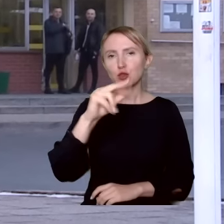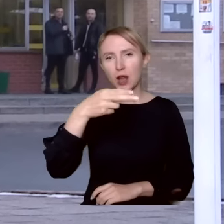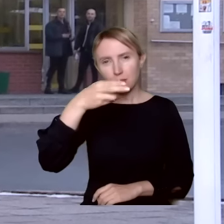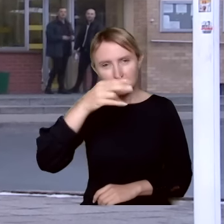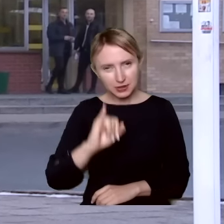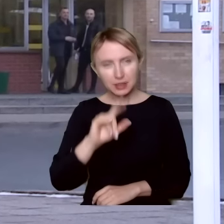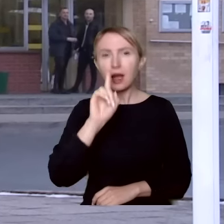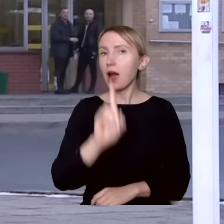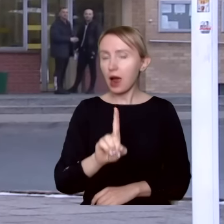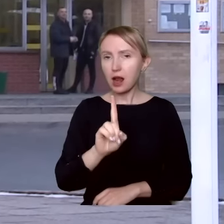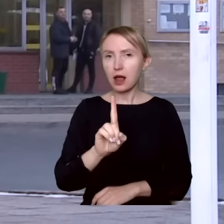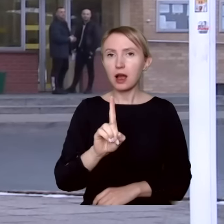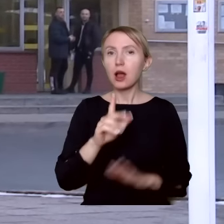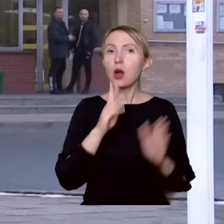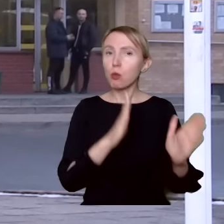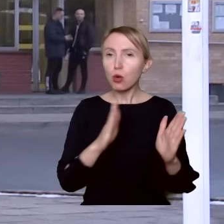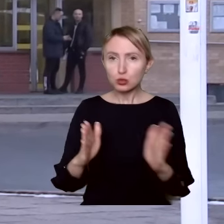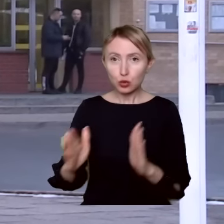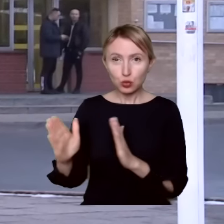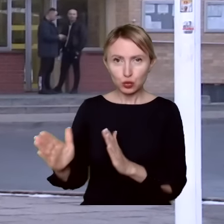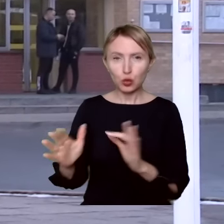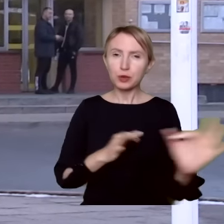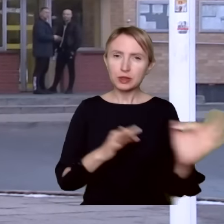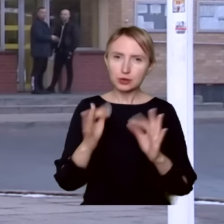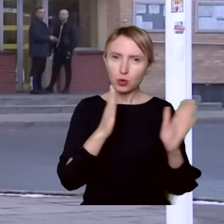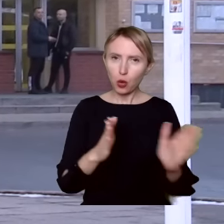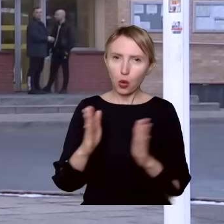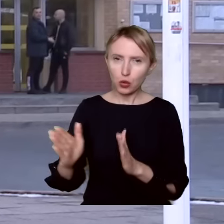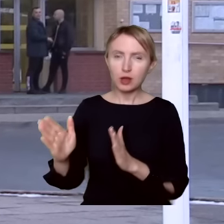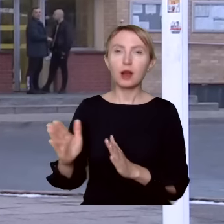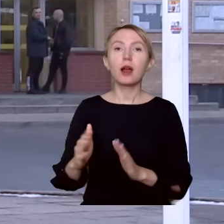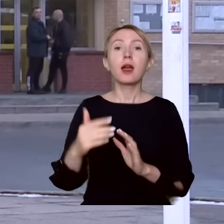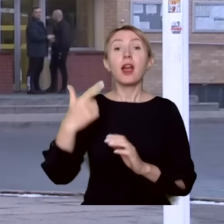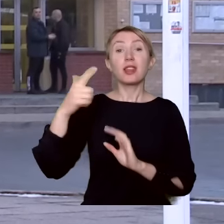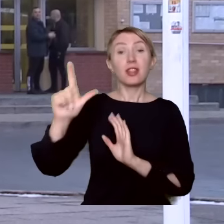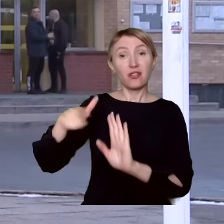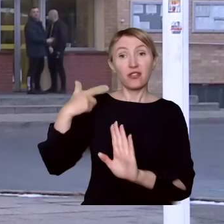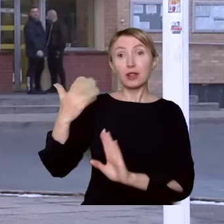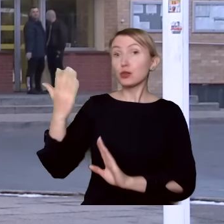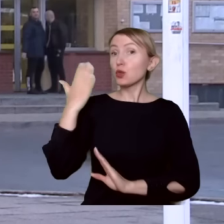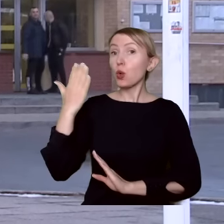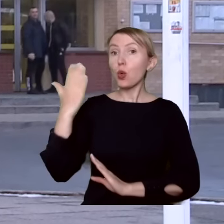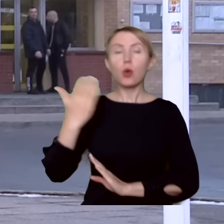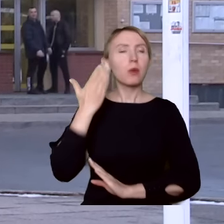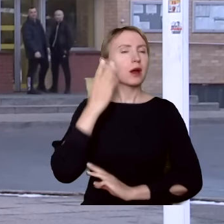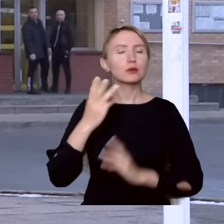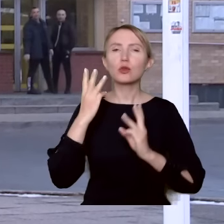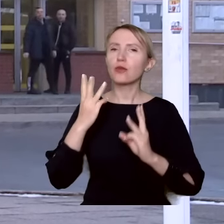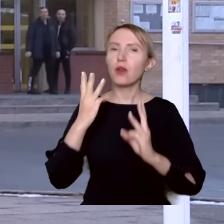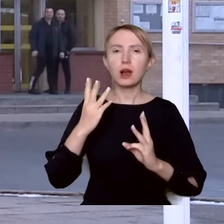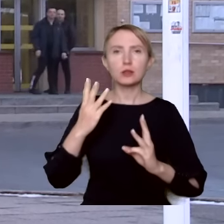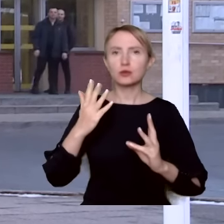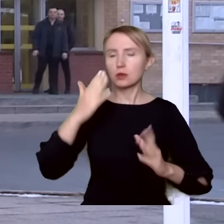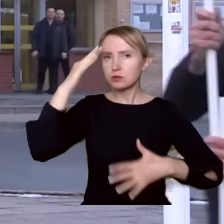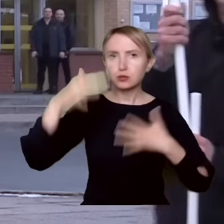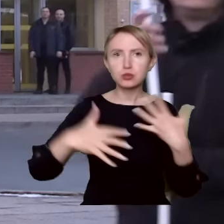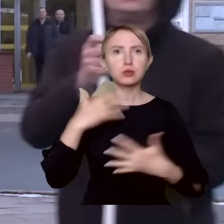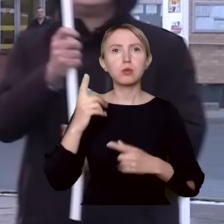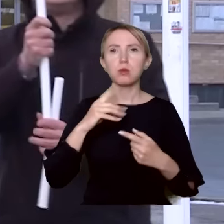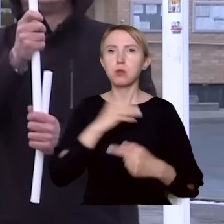państwo, uporządkujmy to chronologicznie. Te ostatnie dwa tygodnie niezwykle ważne i burzliwe w polskiej